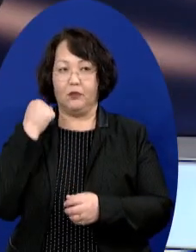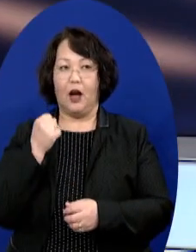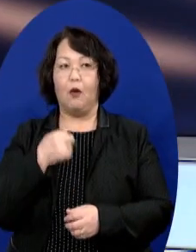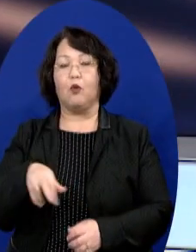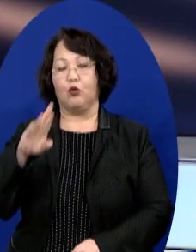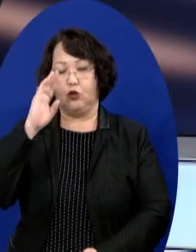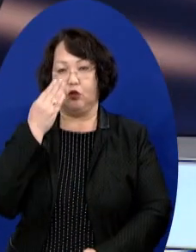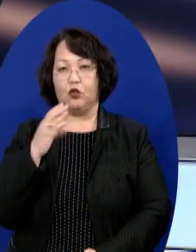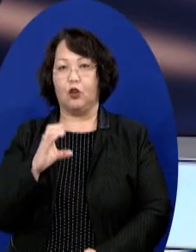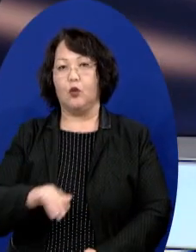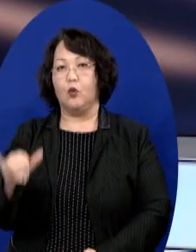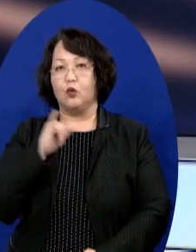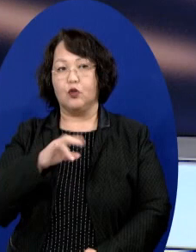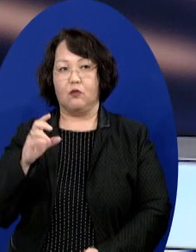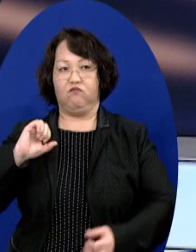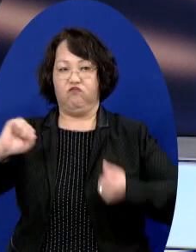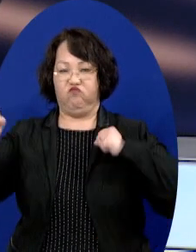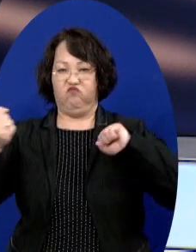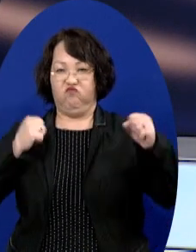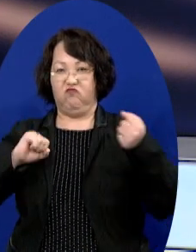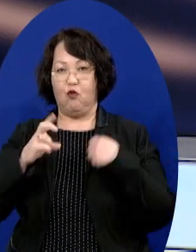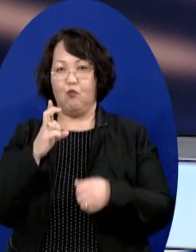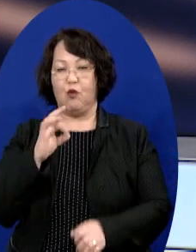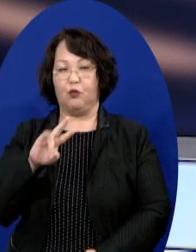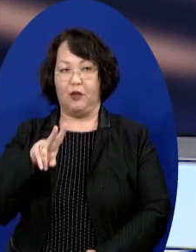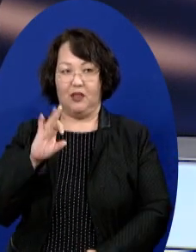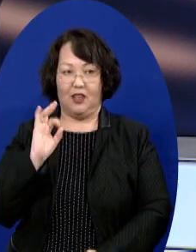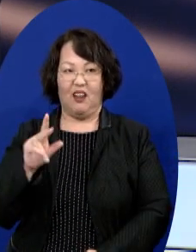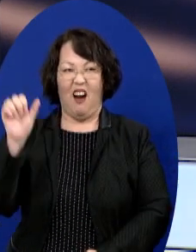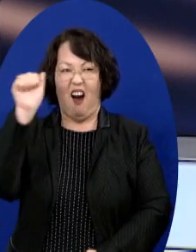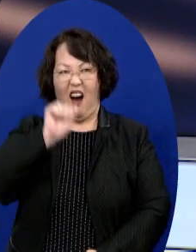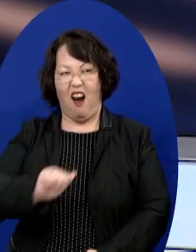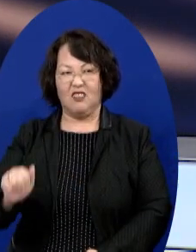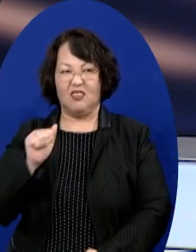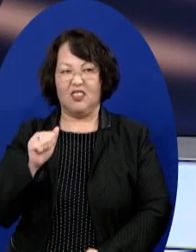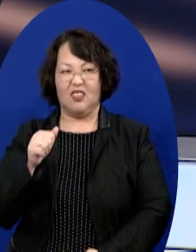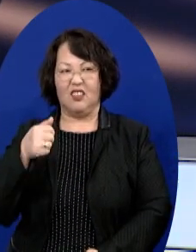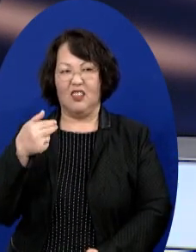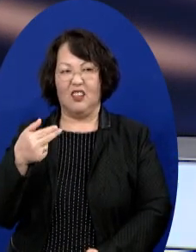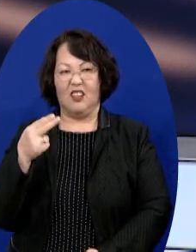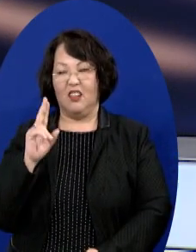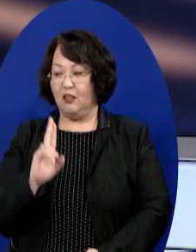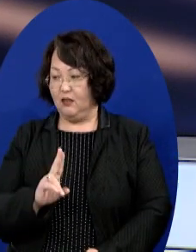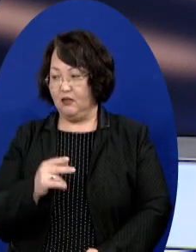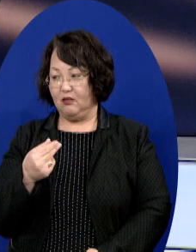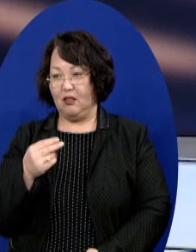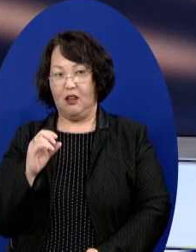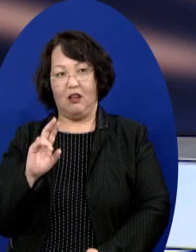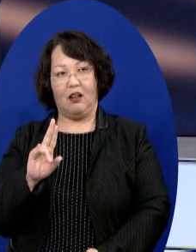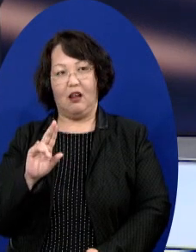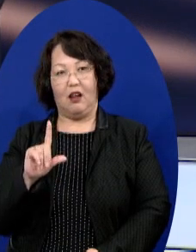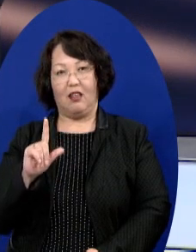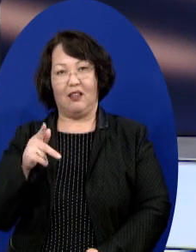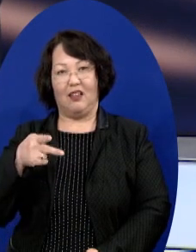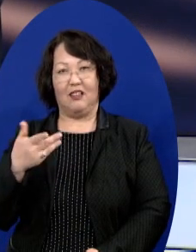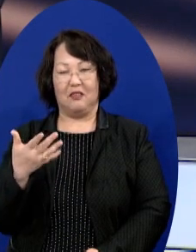Бүгд найрамдах солонгос улсын бодибилдингийн тамирчин Азийн хаалх хэмээрлэгддэг Куанч холсон өнөөдөр Монгол улсад ирлээ. Тэрээр ирэх 8 дугаар